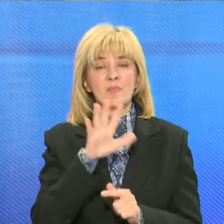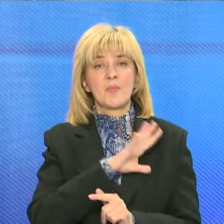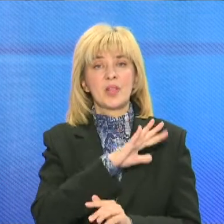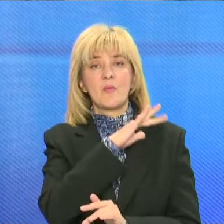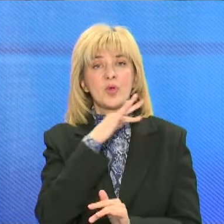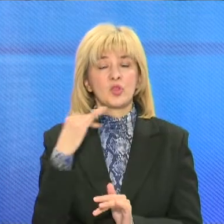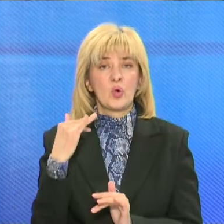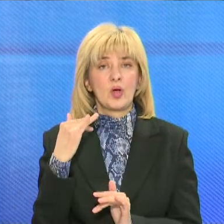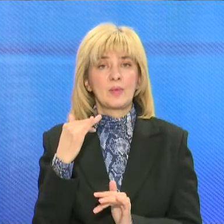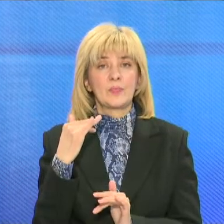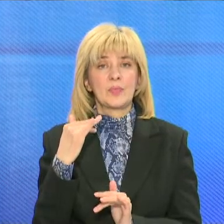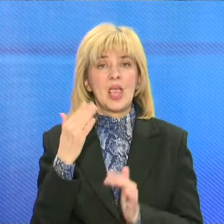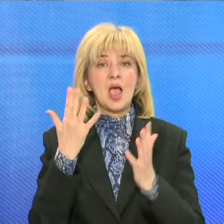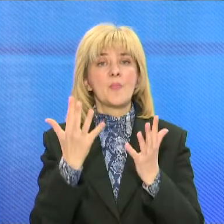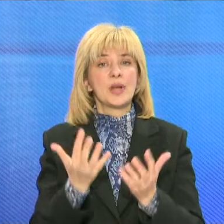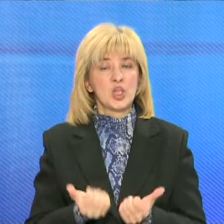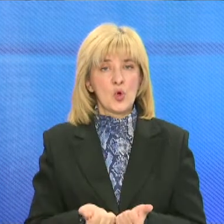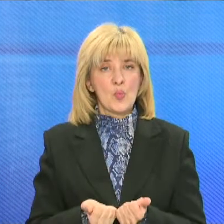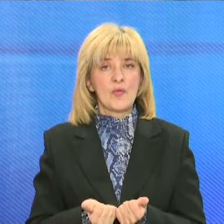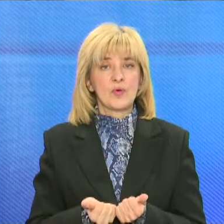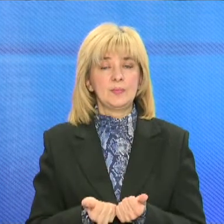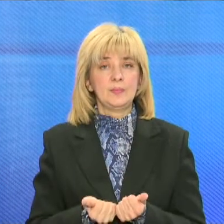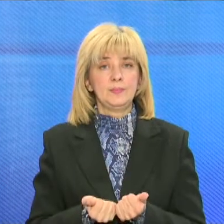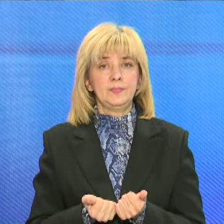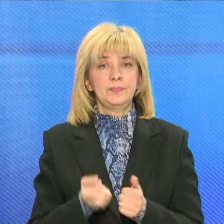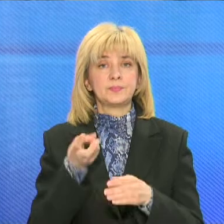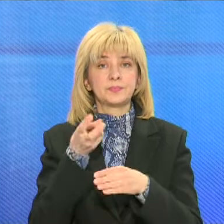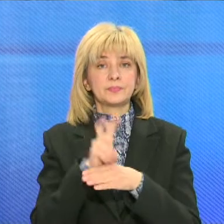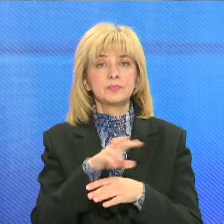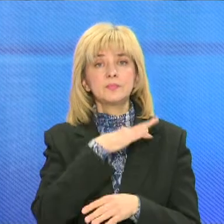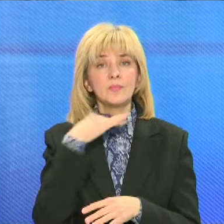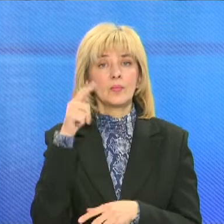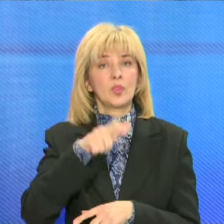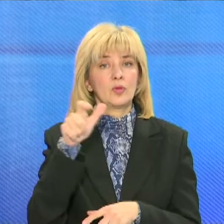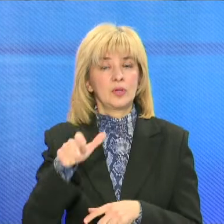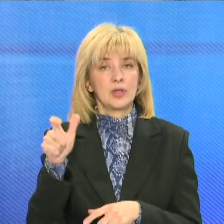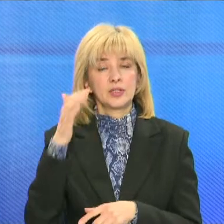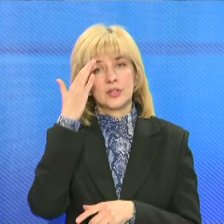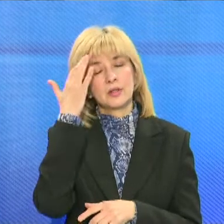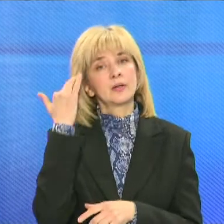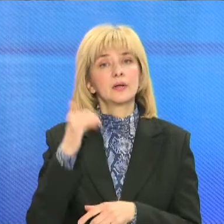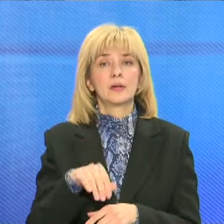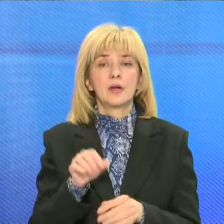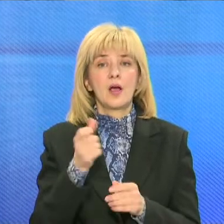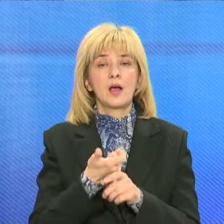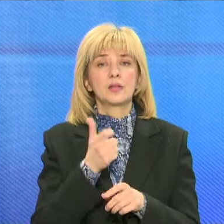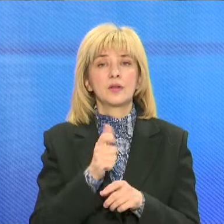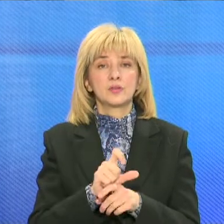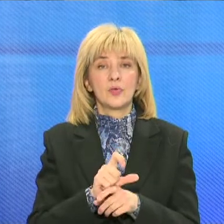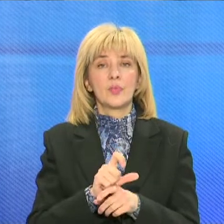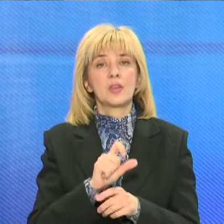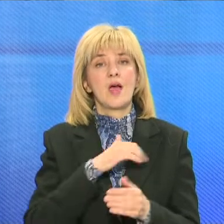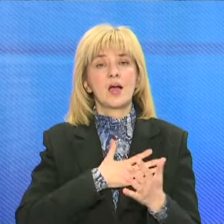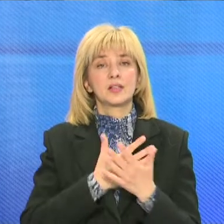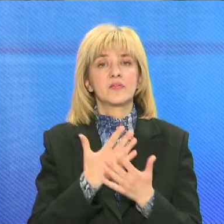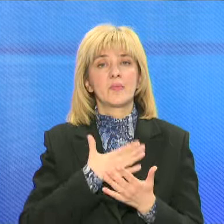много приемов, приходило очень много граждан. Особенно активно мы ведем